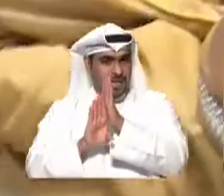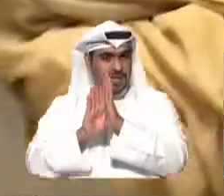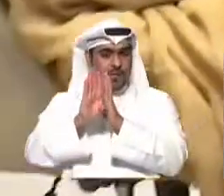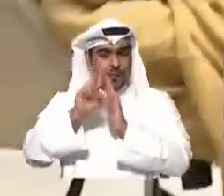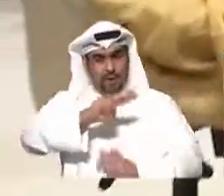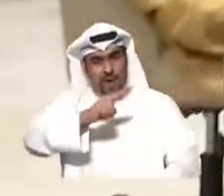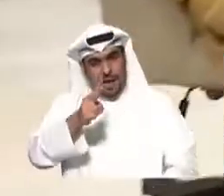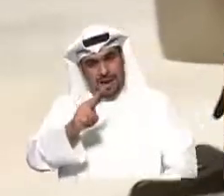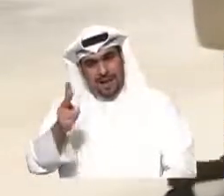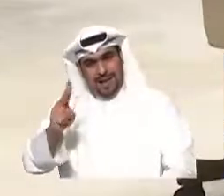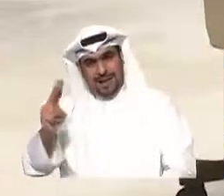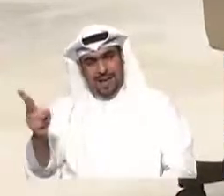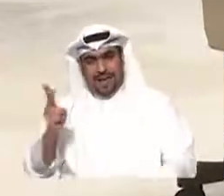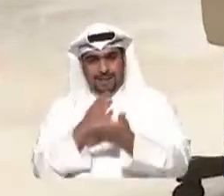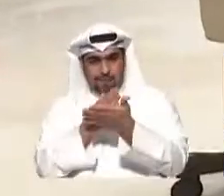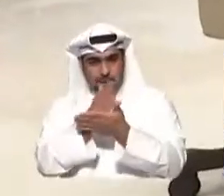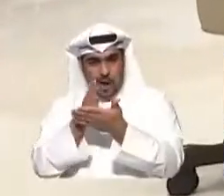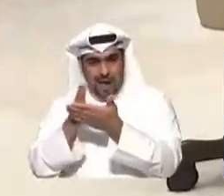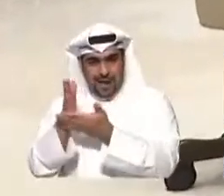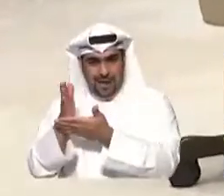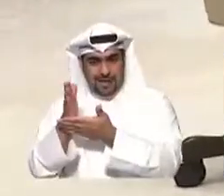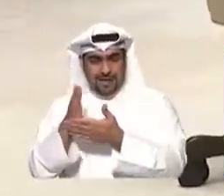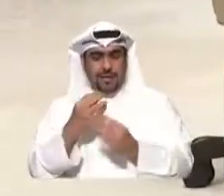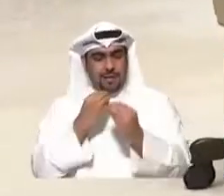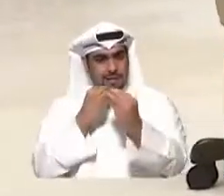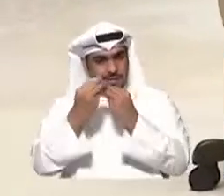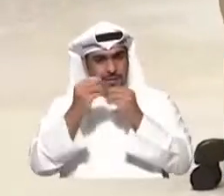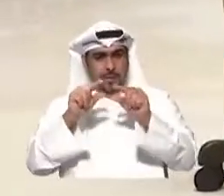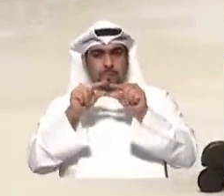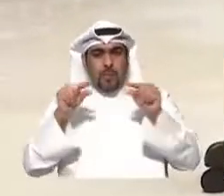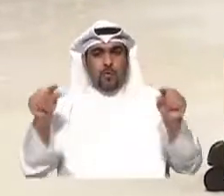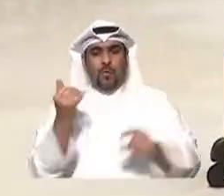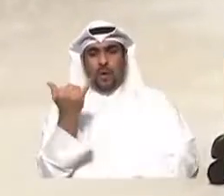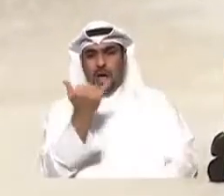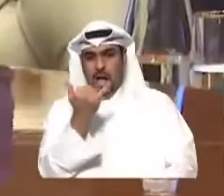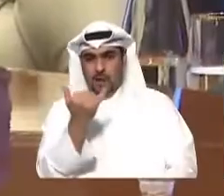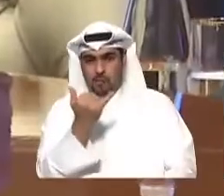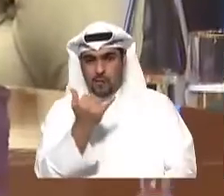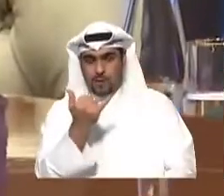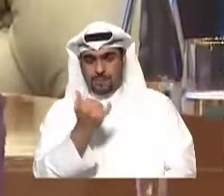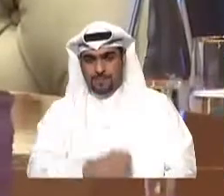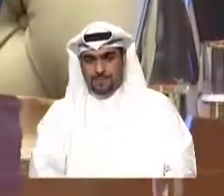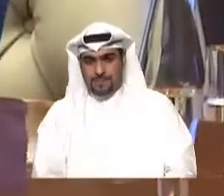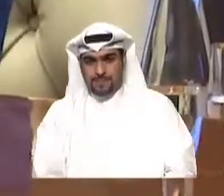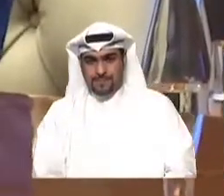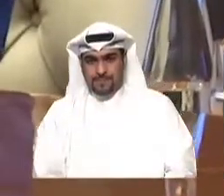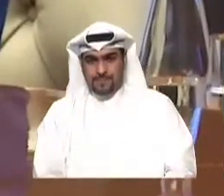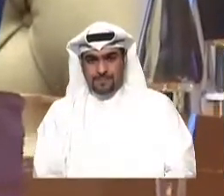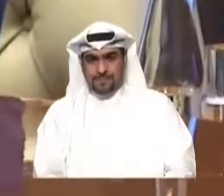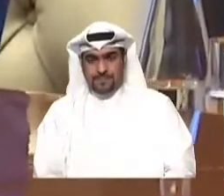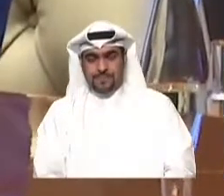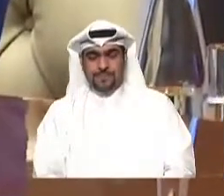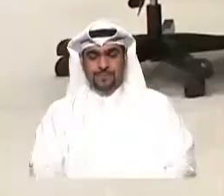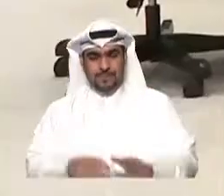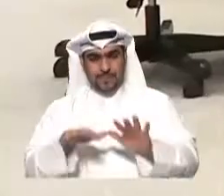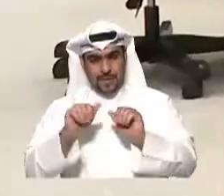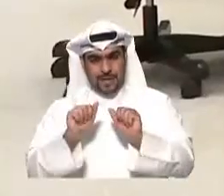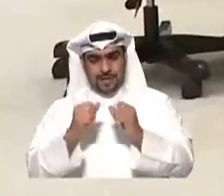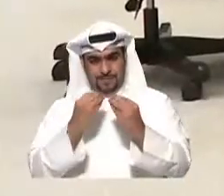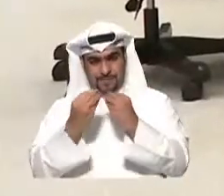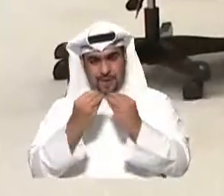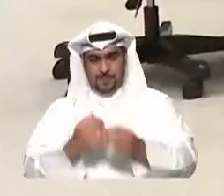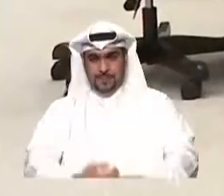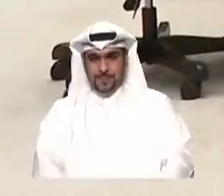المجالات، بالإضافة إلى بحث أبرز التطورات في المنطقة وآخر المستجدات على الساحتين الإقليمية